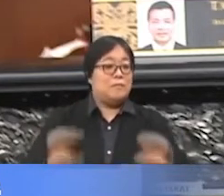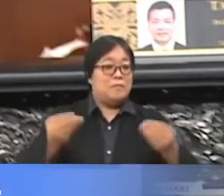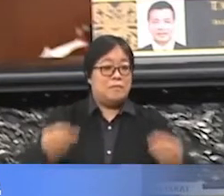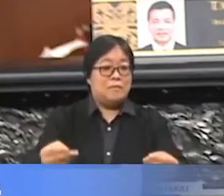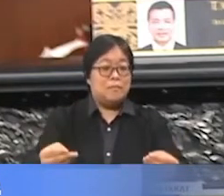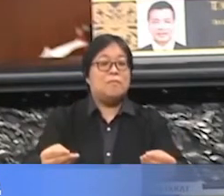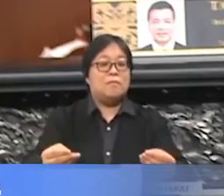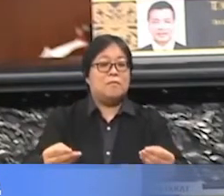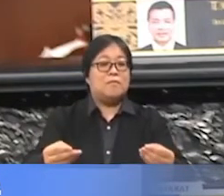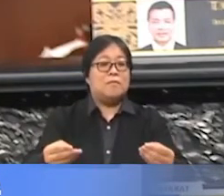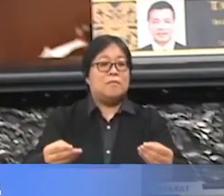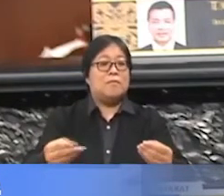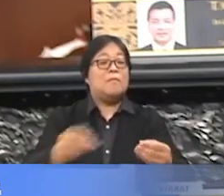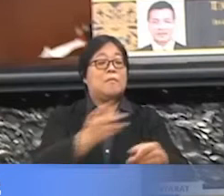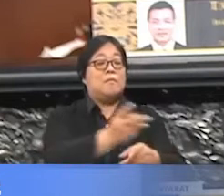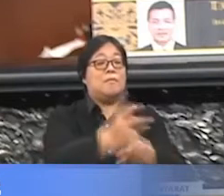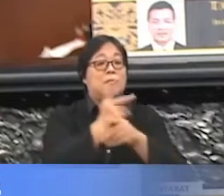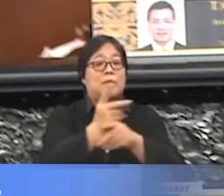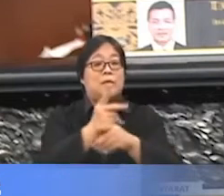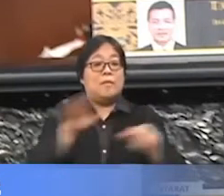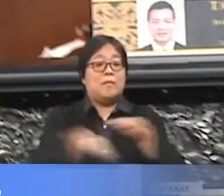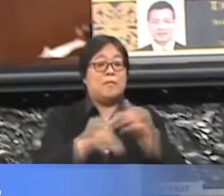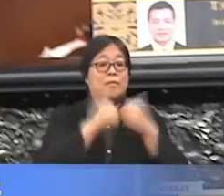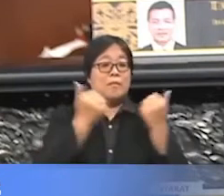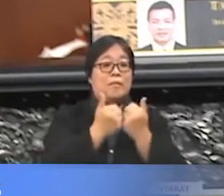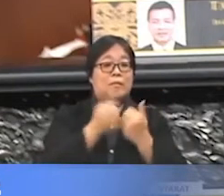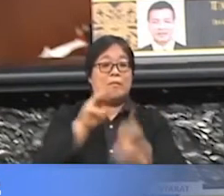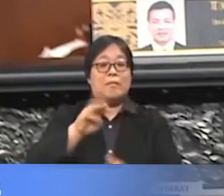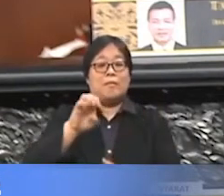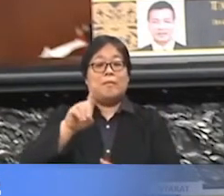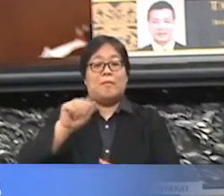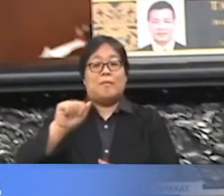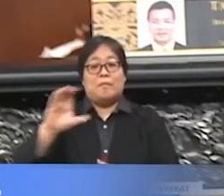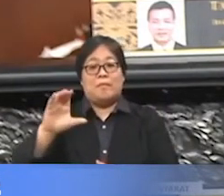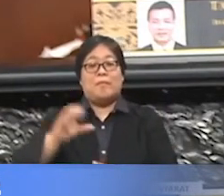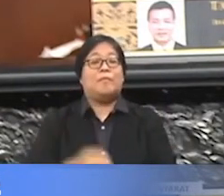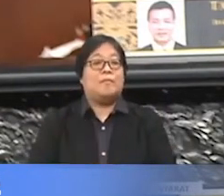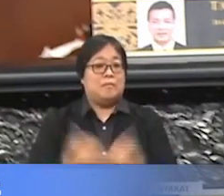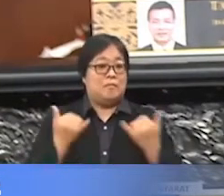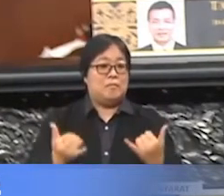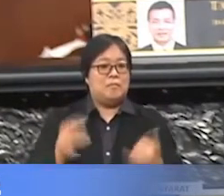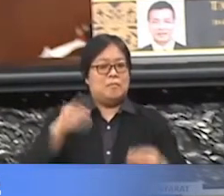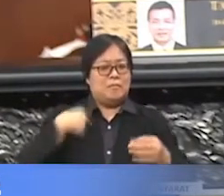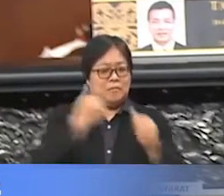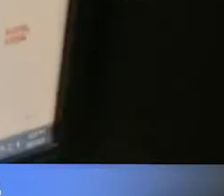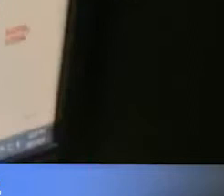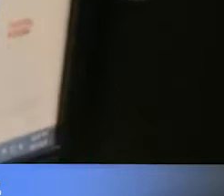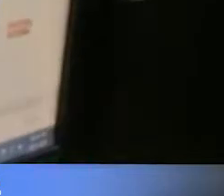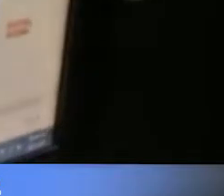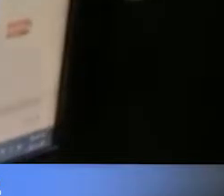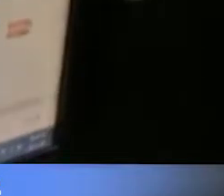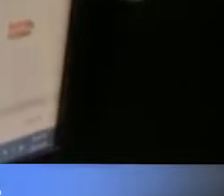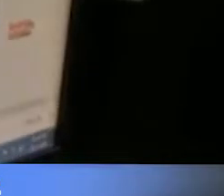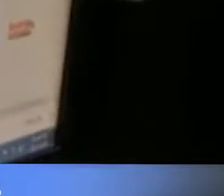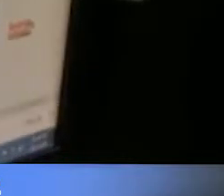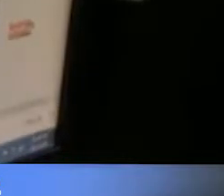期支出计划，同时推出先租后买的政策，帮助企业家能够拥有自己的物业和资产。与此同